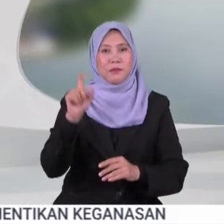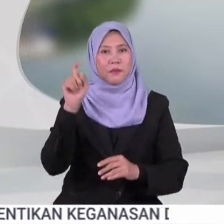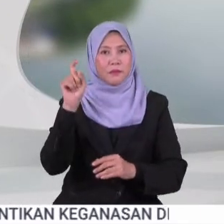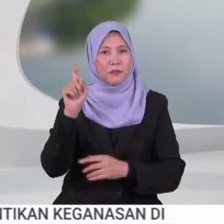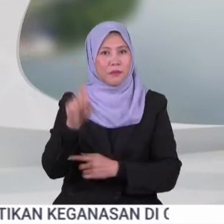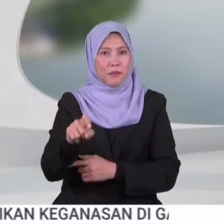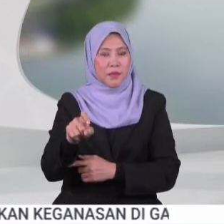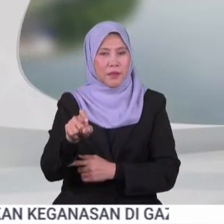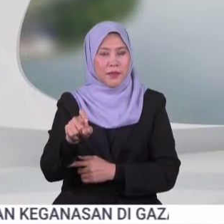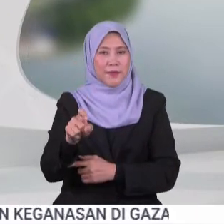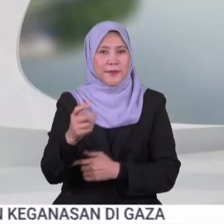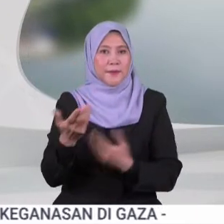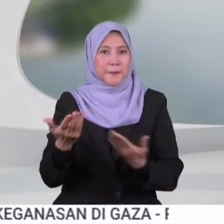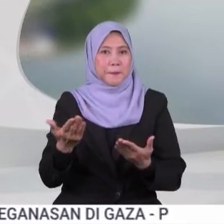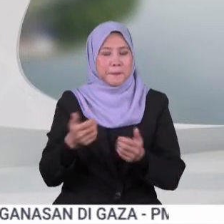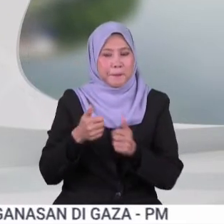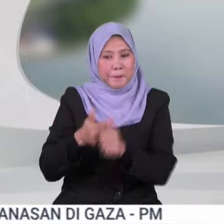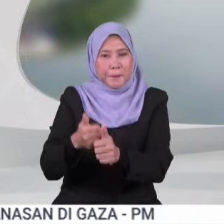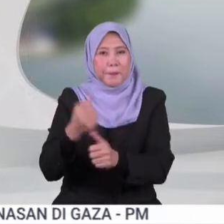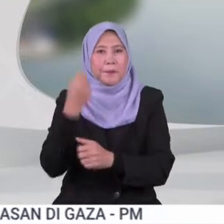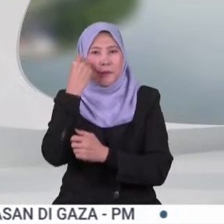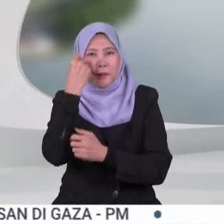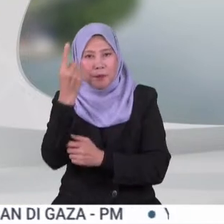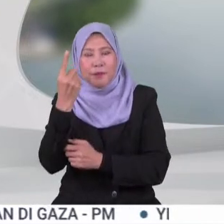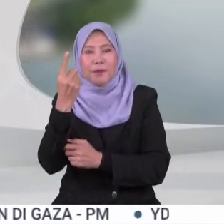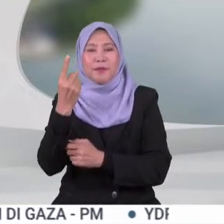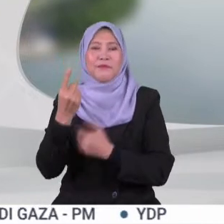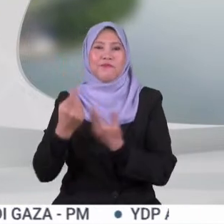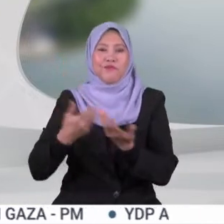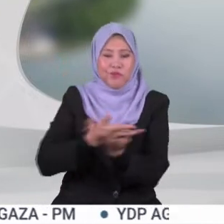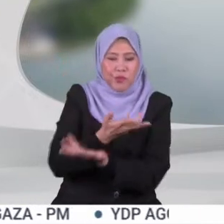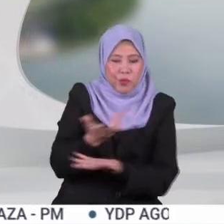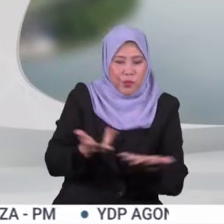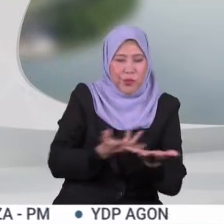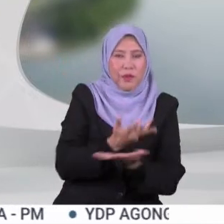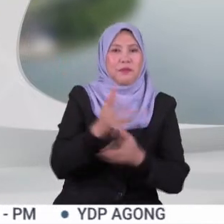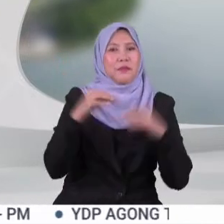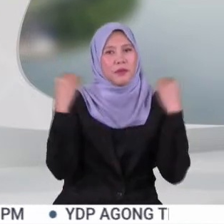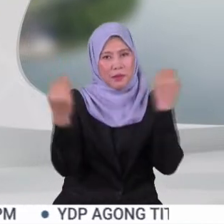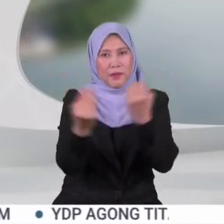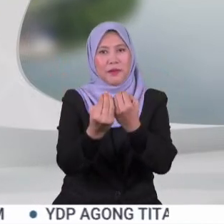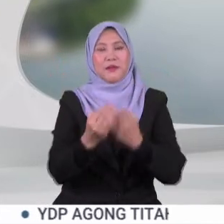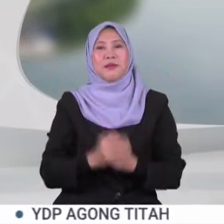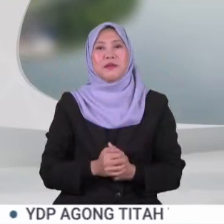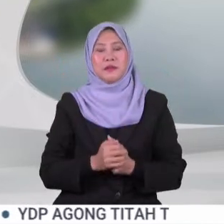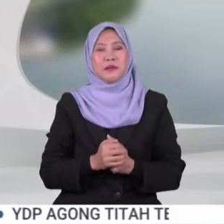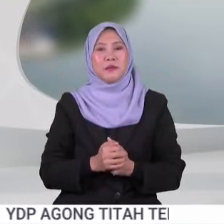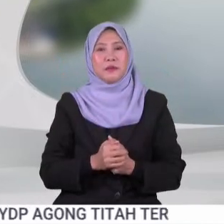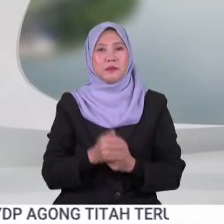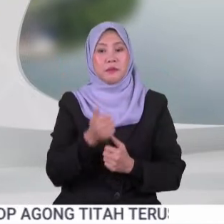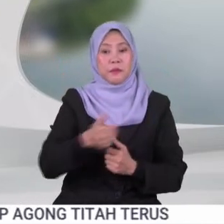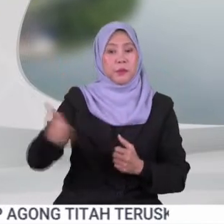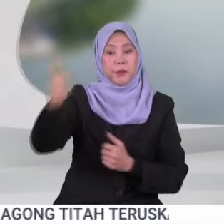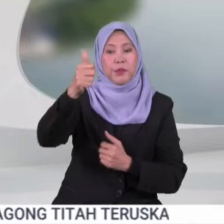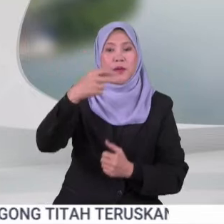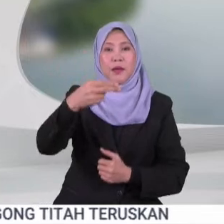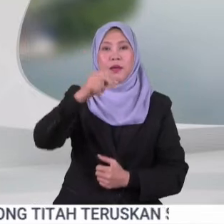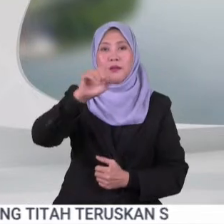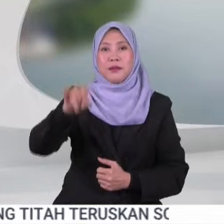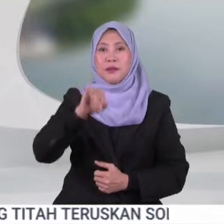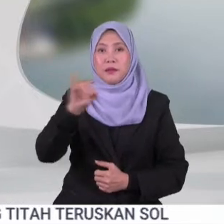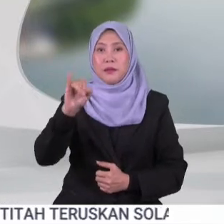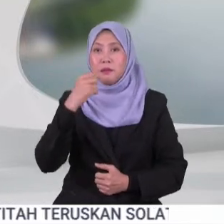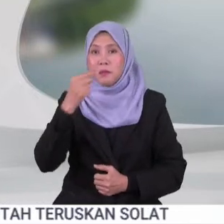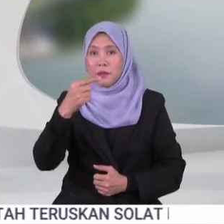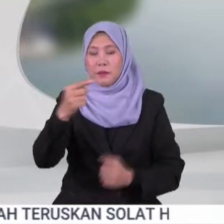adin yang menzahirkan kesefahaman dan keharmonian bermasyarakat. Ketua Menteri Datuk Seri Panglima Haji Hajiji Haji Nur